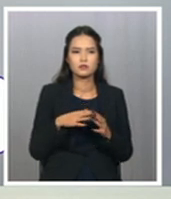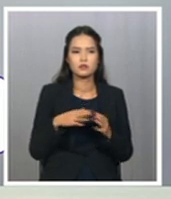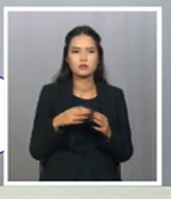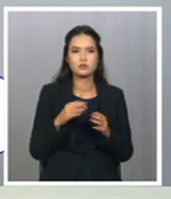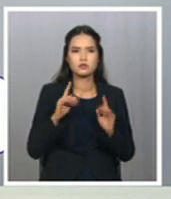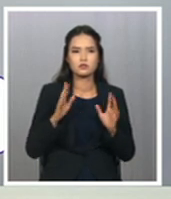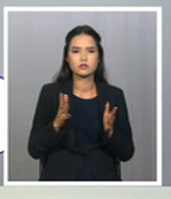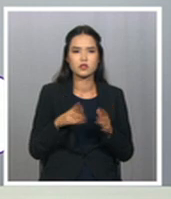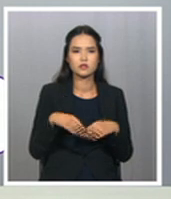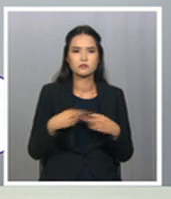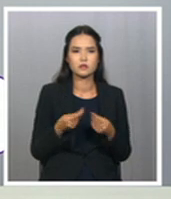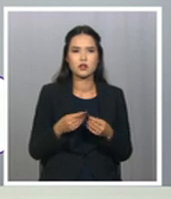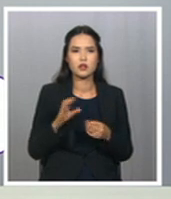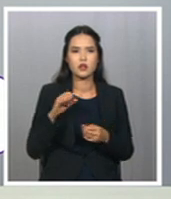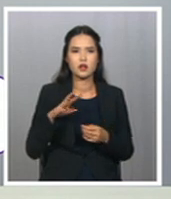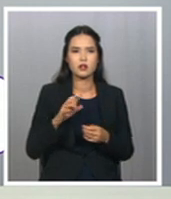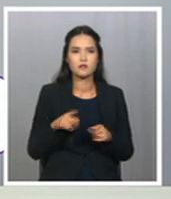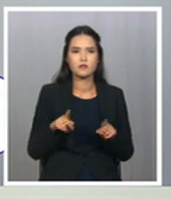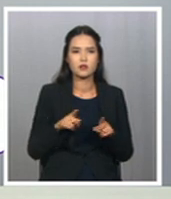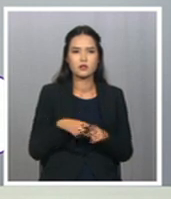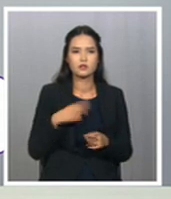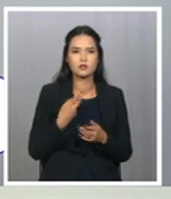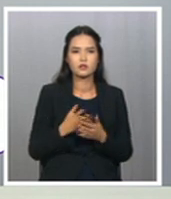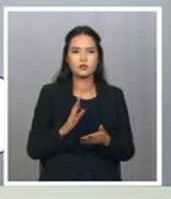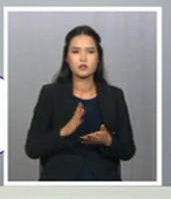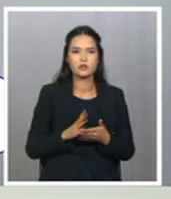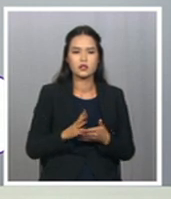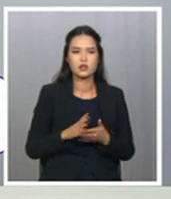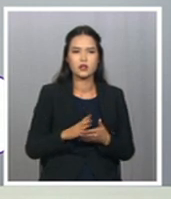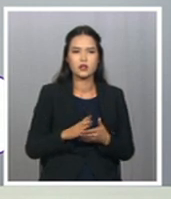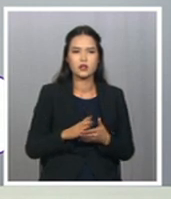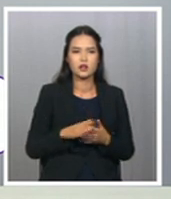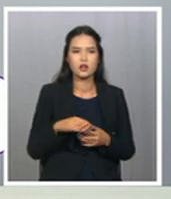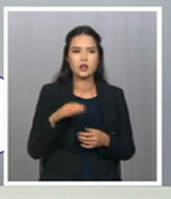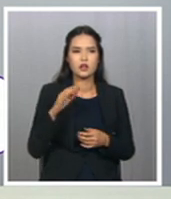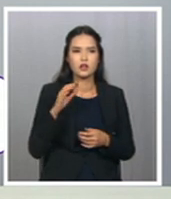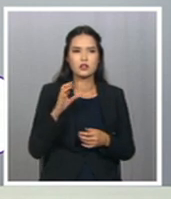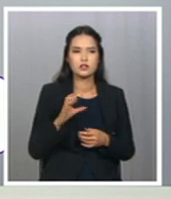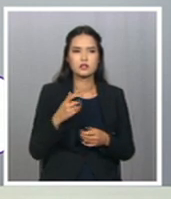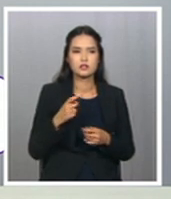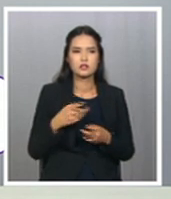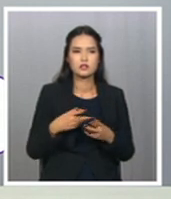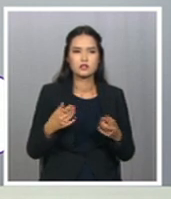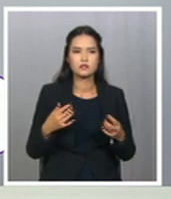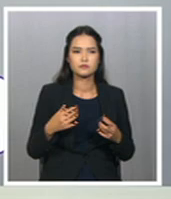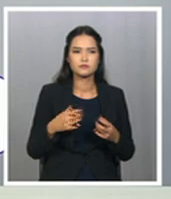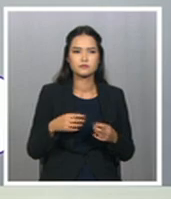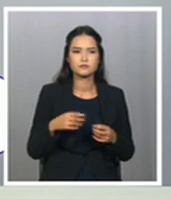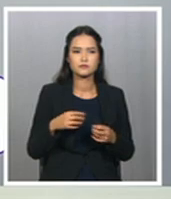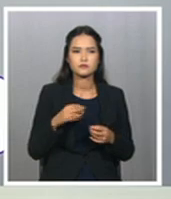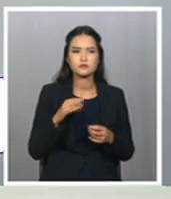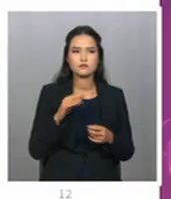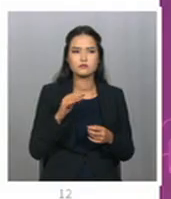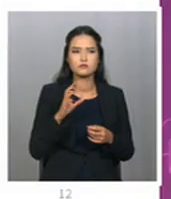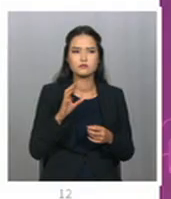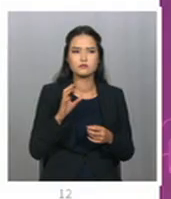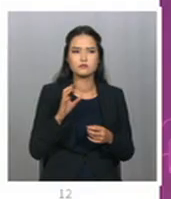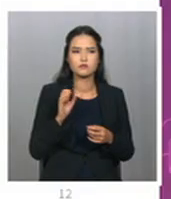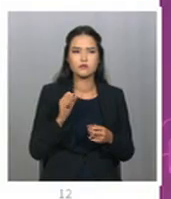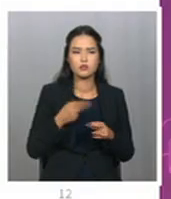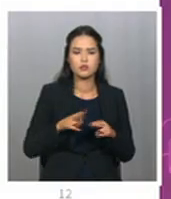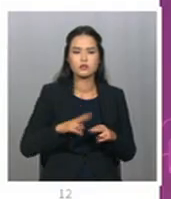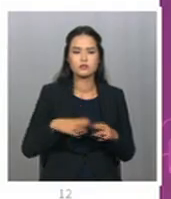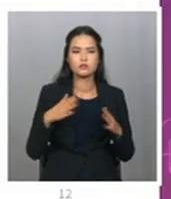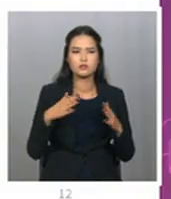омега альфа түрінде ала аламыз біз. Енді фи тең болады бұл бізде омега көбейтілген т. Бізде бұл